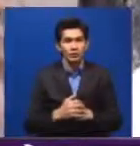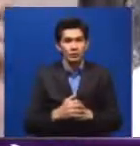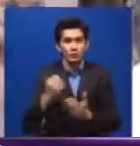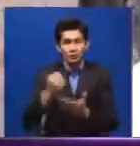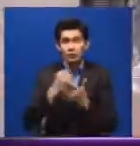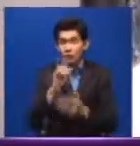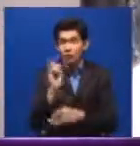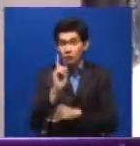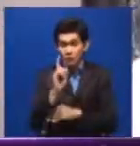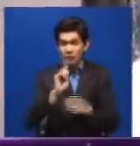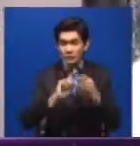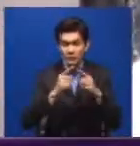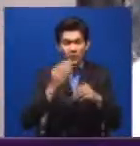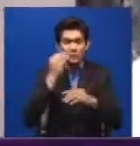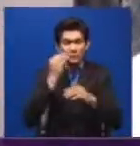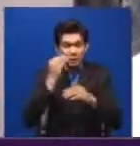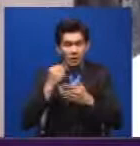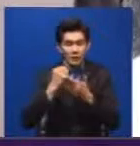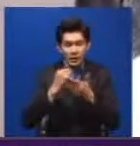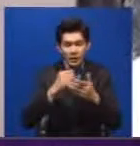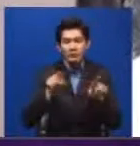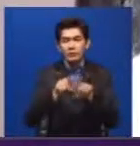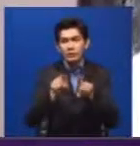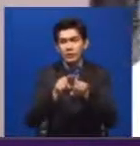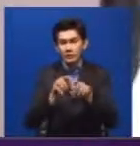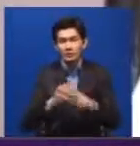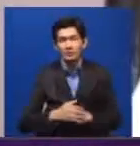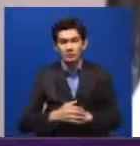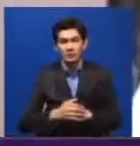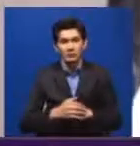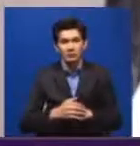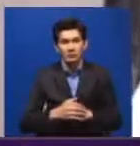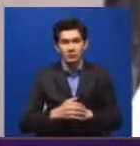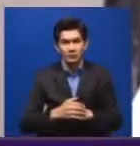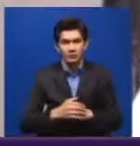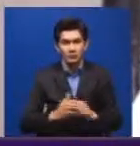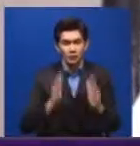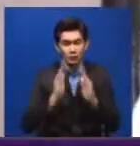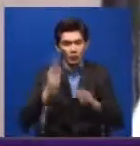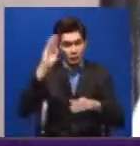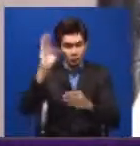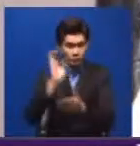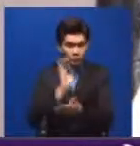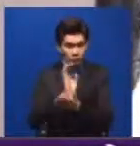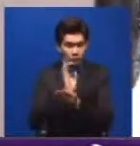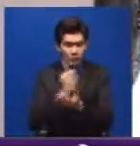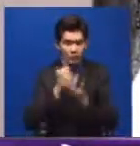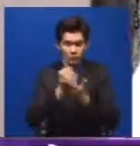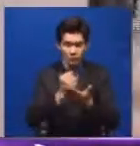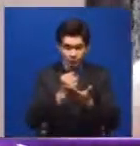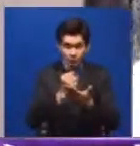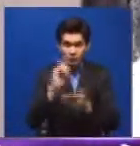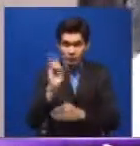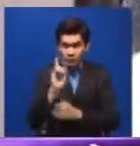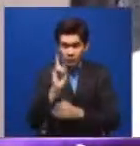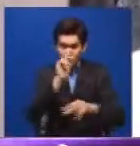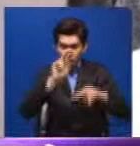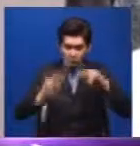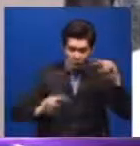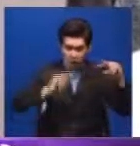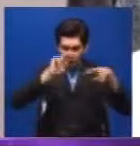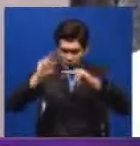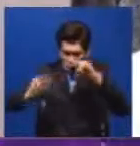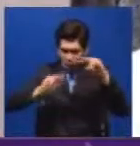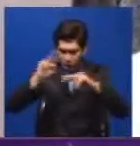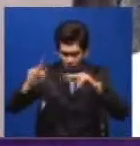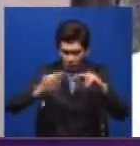งส์กับแถวๆนี้ด้วยนะครับที่มีพวกตำรวจเนี่ยคอยตรวจ